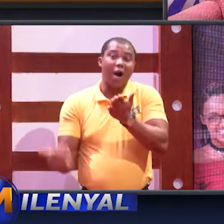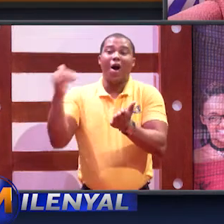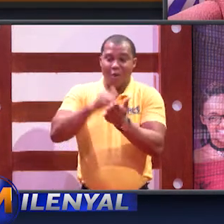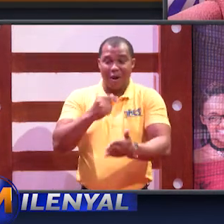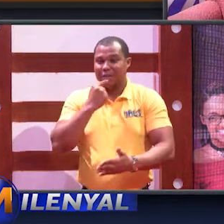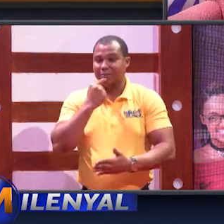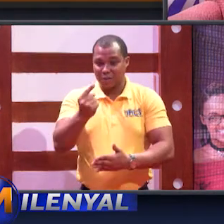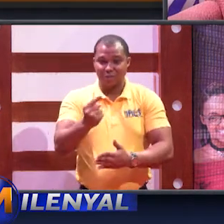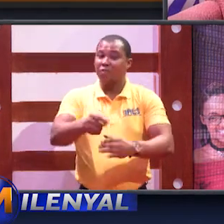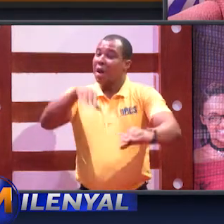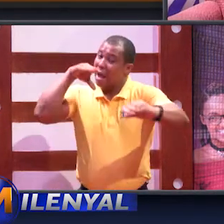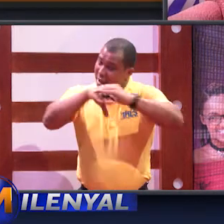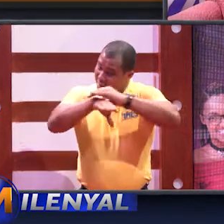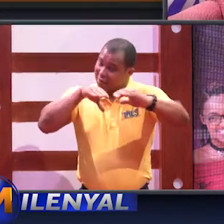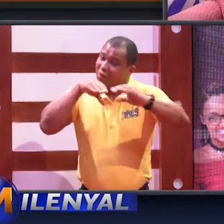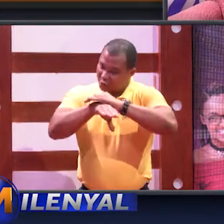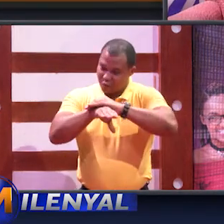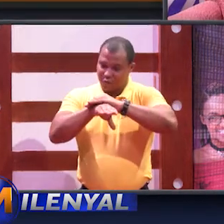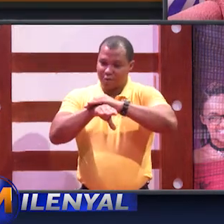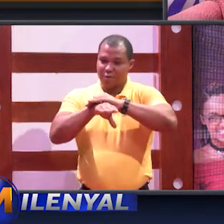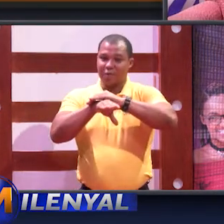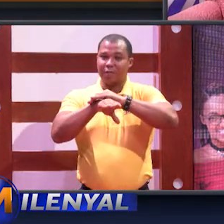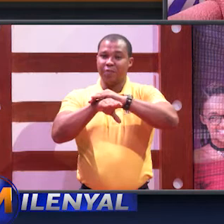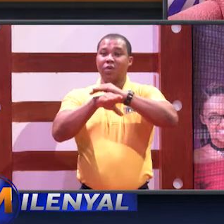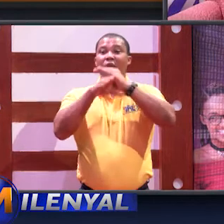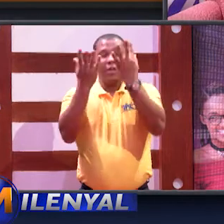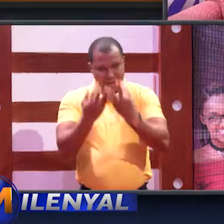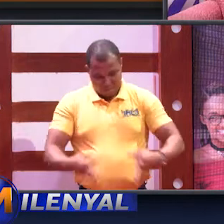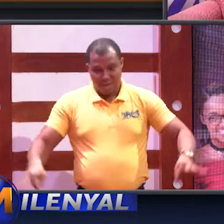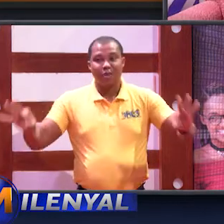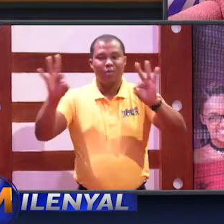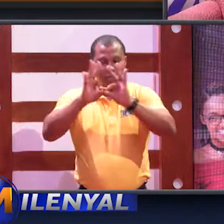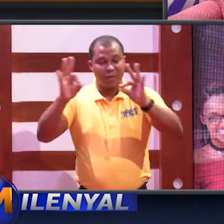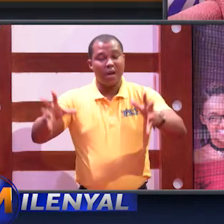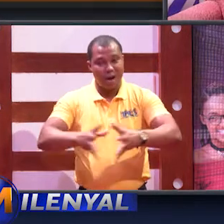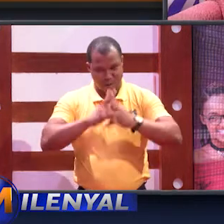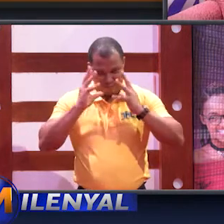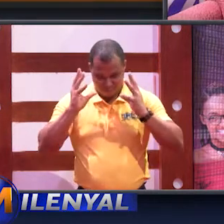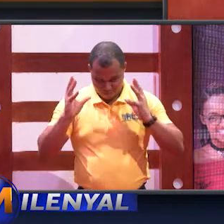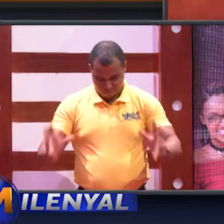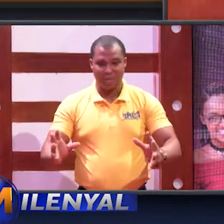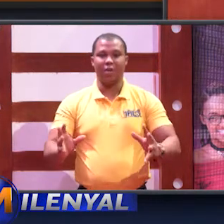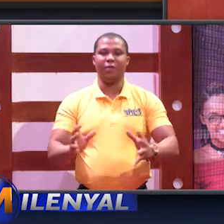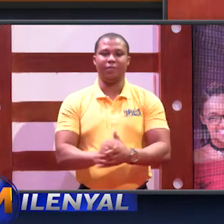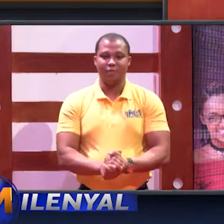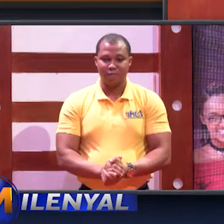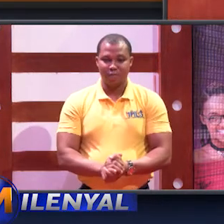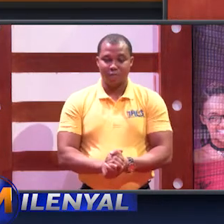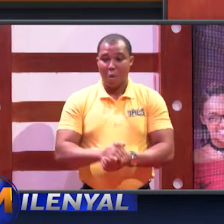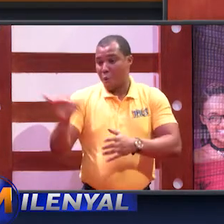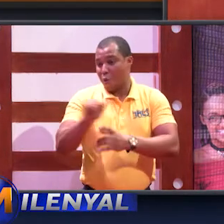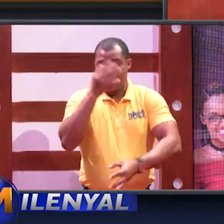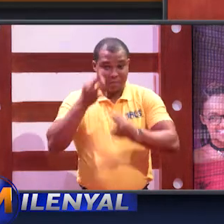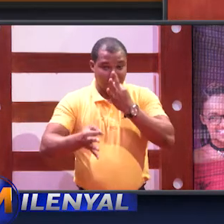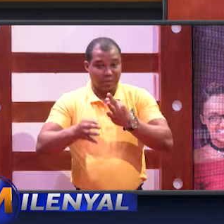ça. Inclusion on nous supposé prend ça très très très très au sérieux parce que c'est pas le fait que moun na vivon